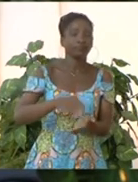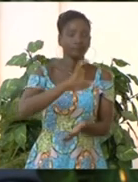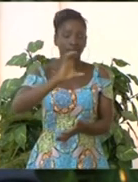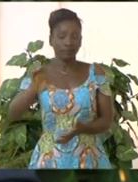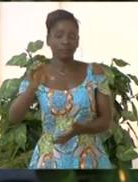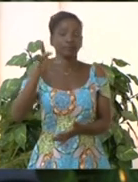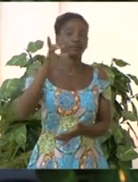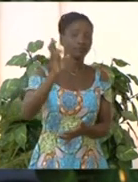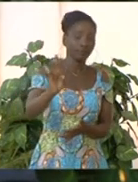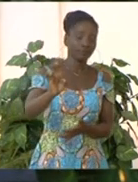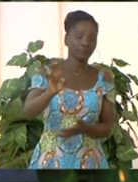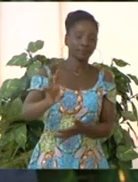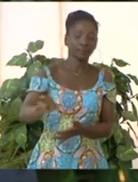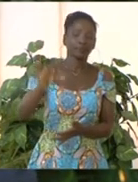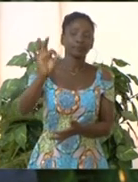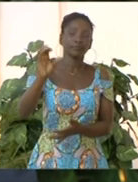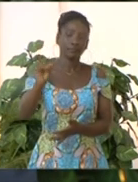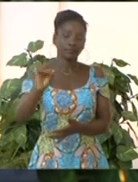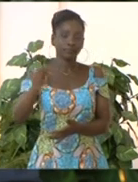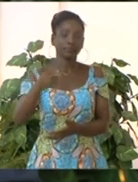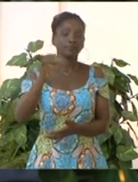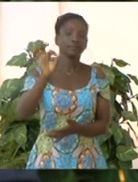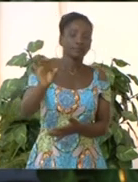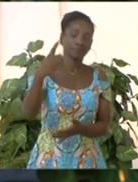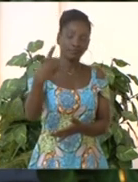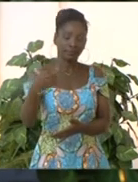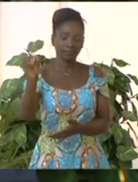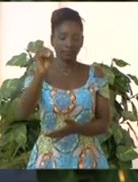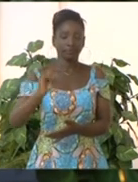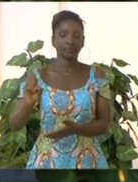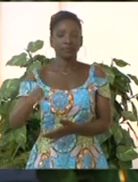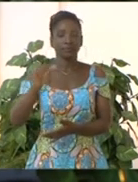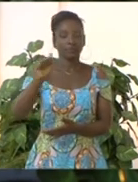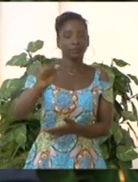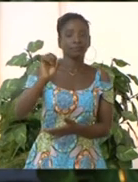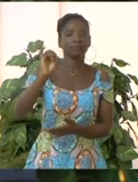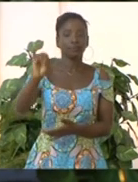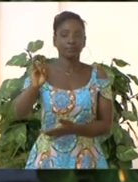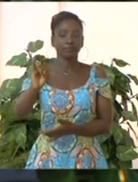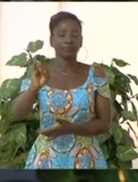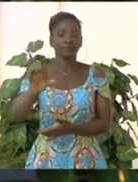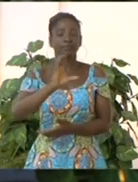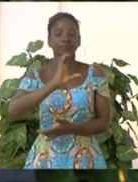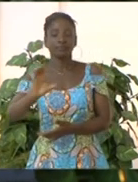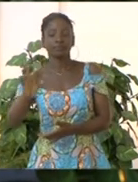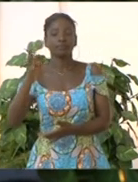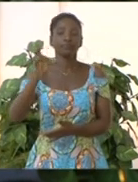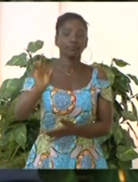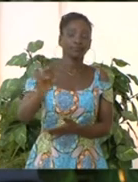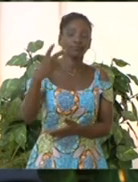99 91% affi n'guessan pascal 583